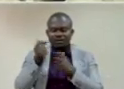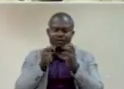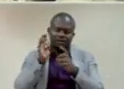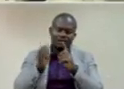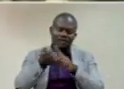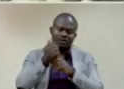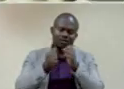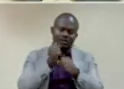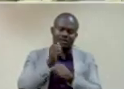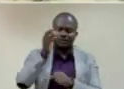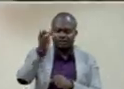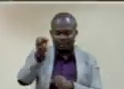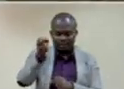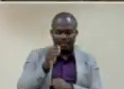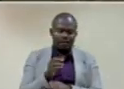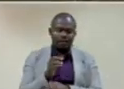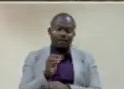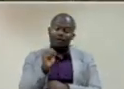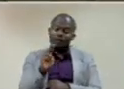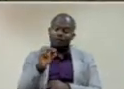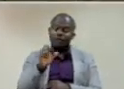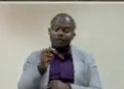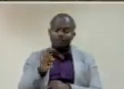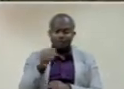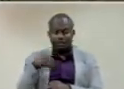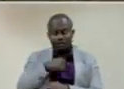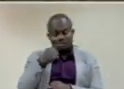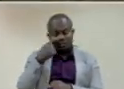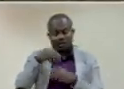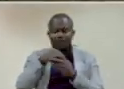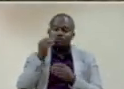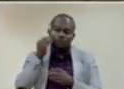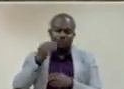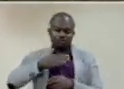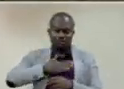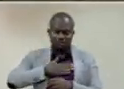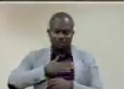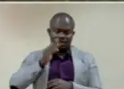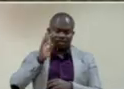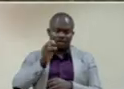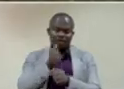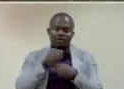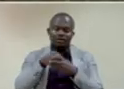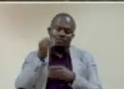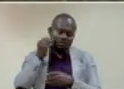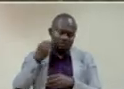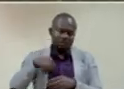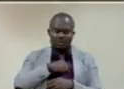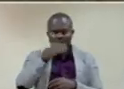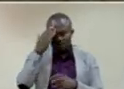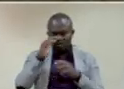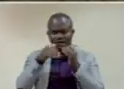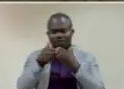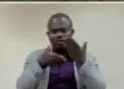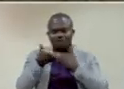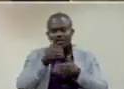umwaka utaha. Muganura rero mbona ari mu rugo rwanjye nzajya nkukorera mu rugo rwanjye kubera ko gusangira